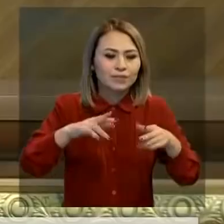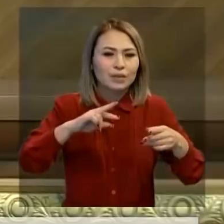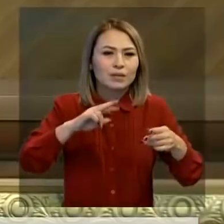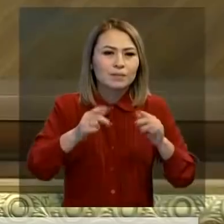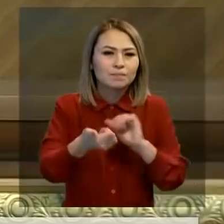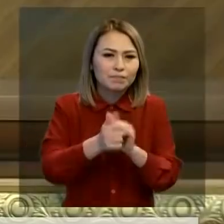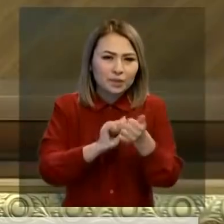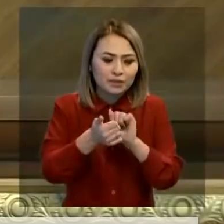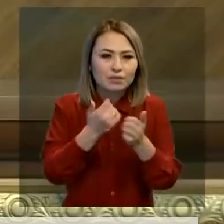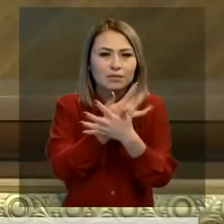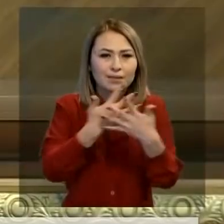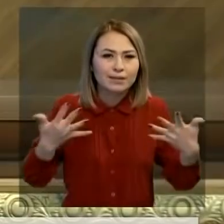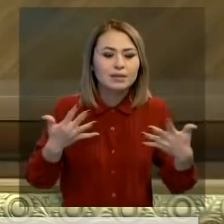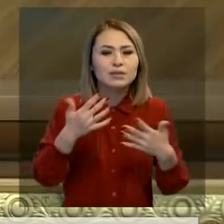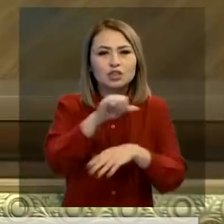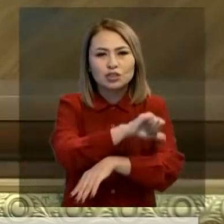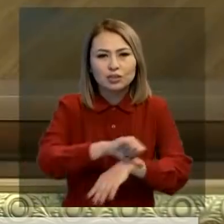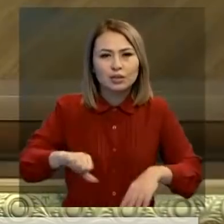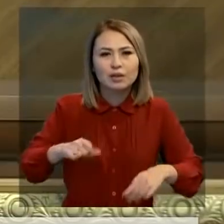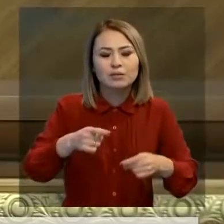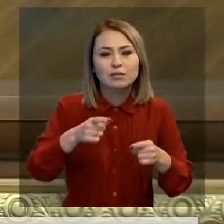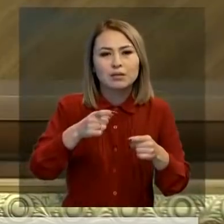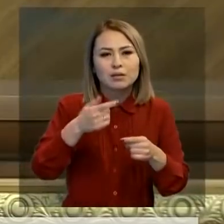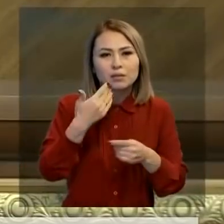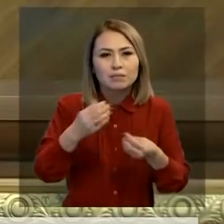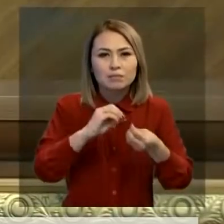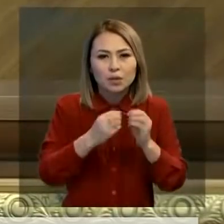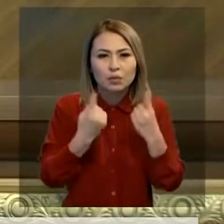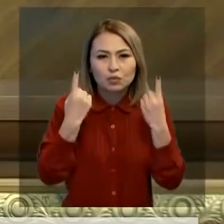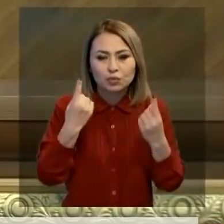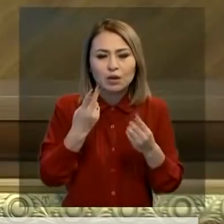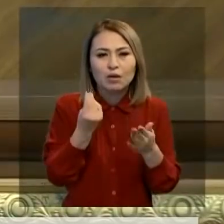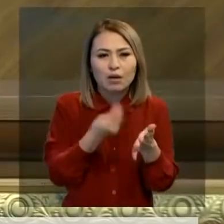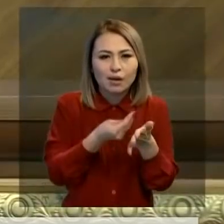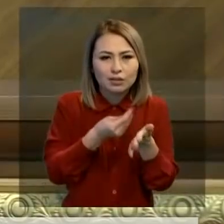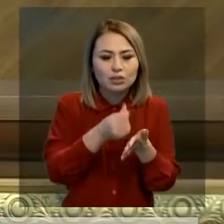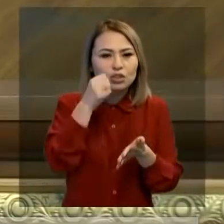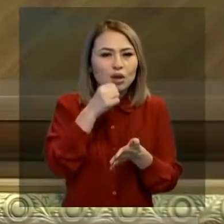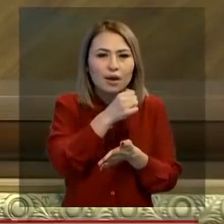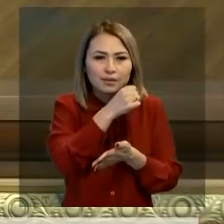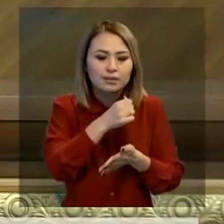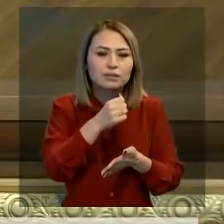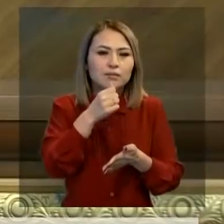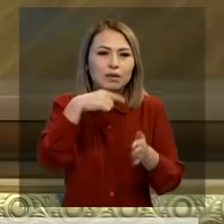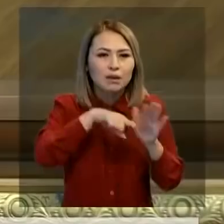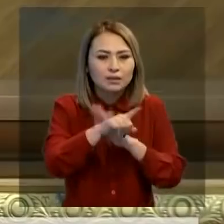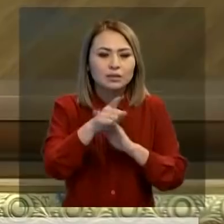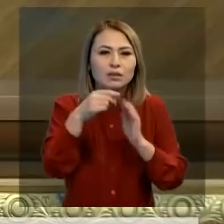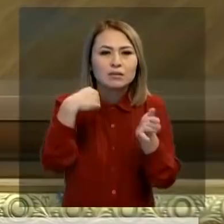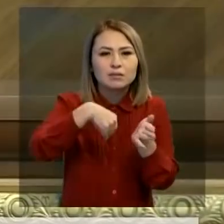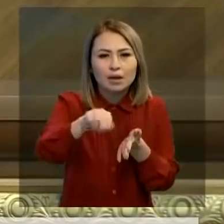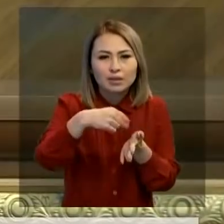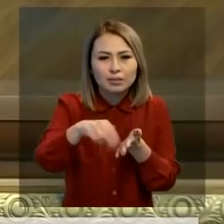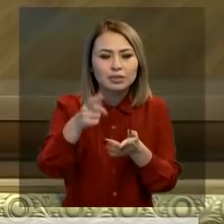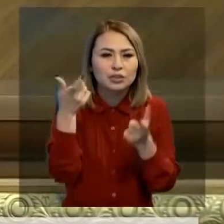дүрлігуі және валютаны астыртын шекара асыру жағдайлар әсер етті. Сондықтан қаржы саласында жасырын сұранысты азайтып, шетелдік сатып алушыларға